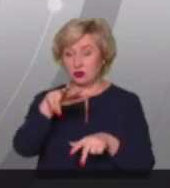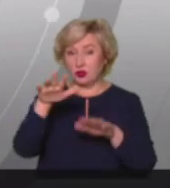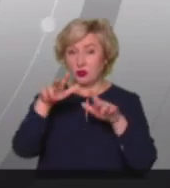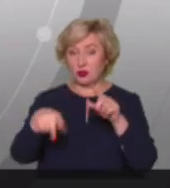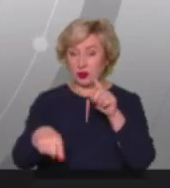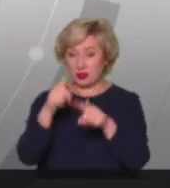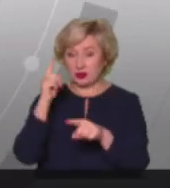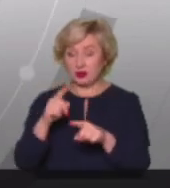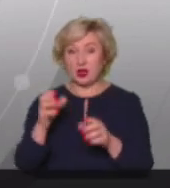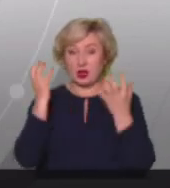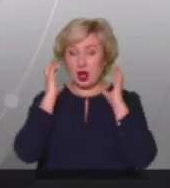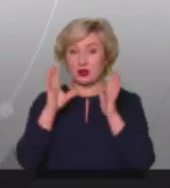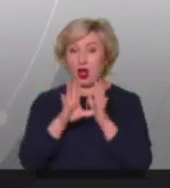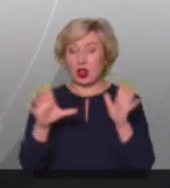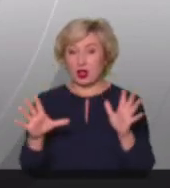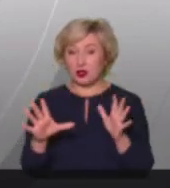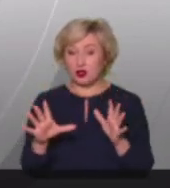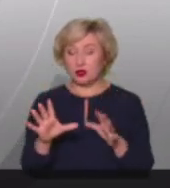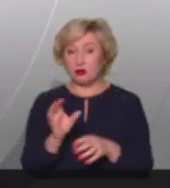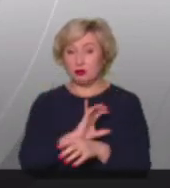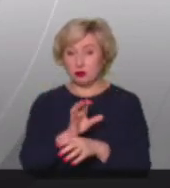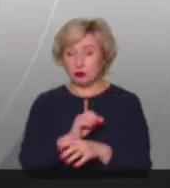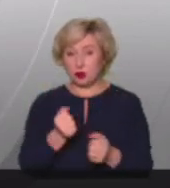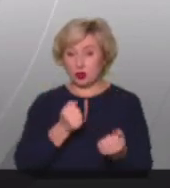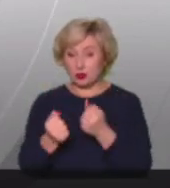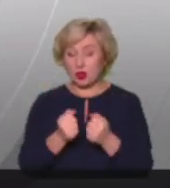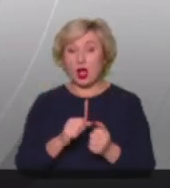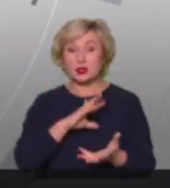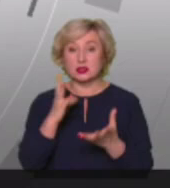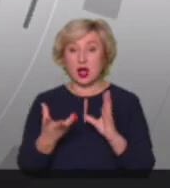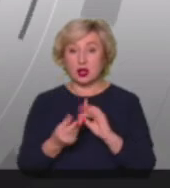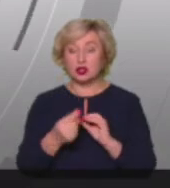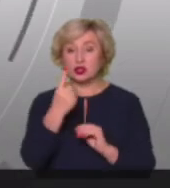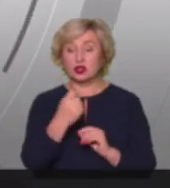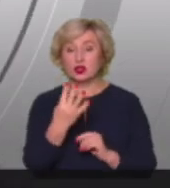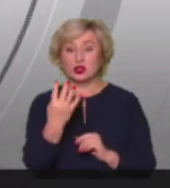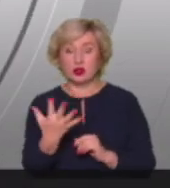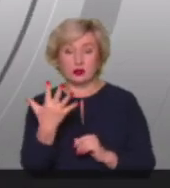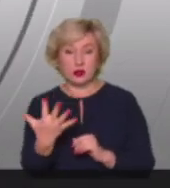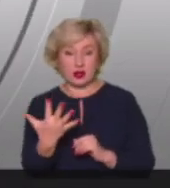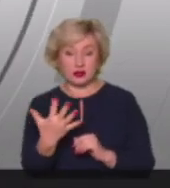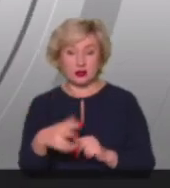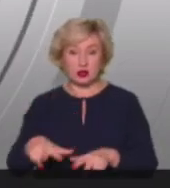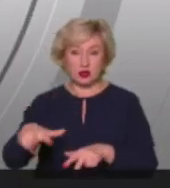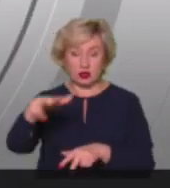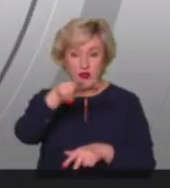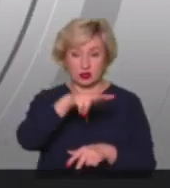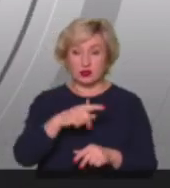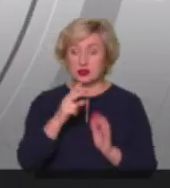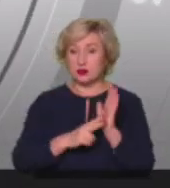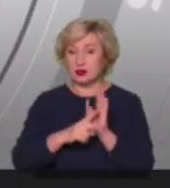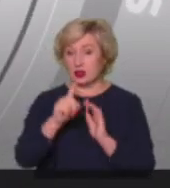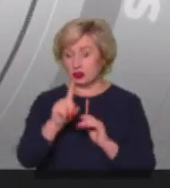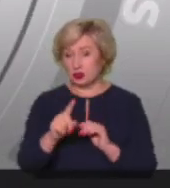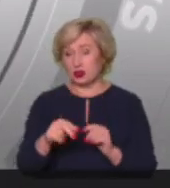засобами радіоелектронної боротьби А загалом летіло 145 Дронів 71